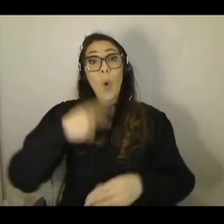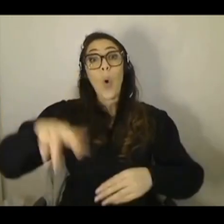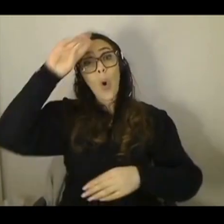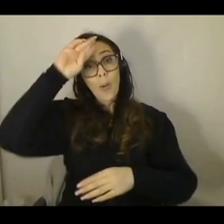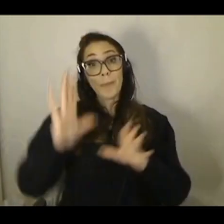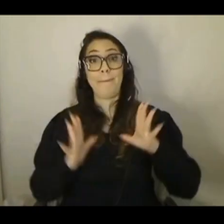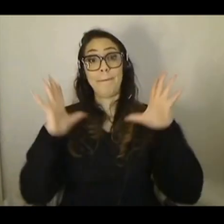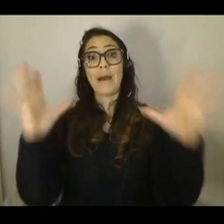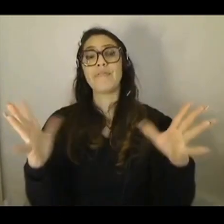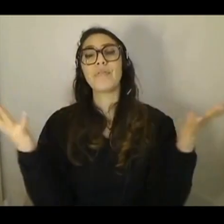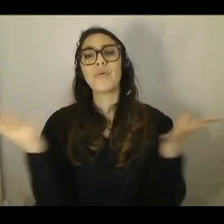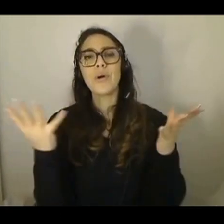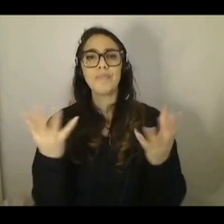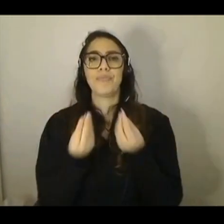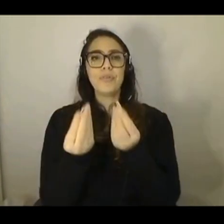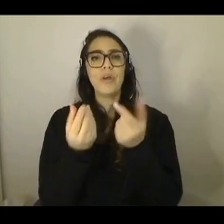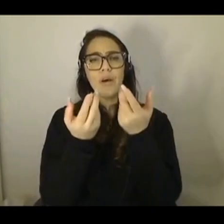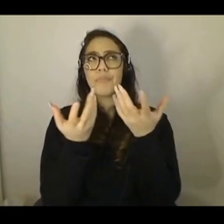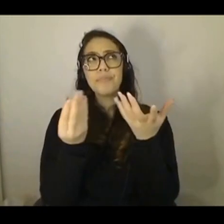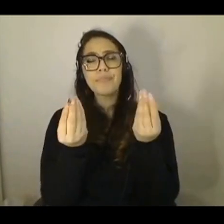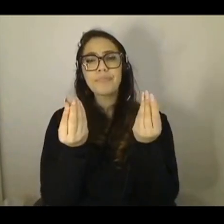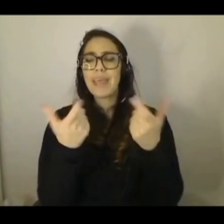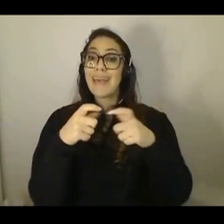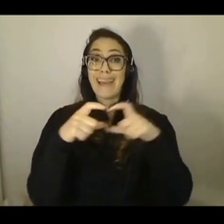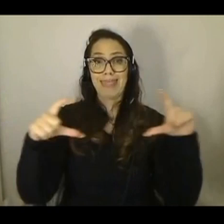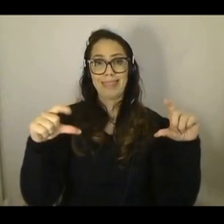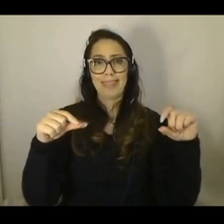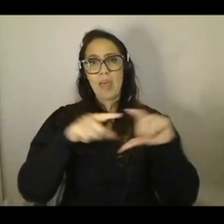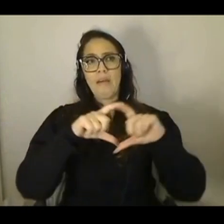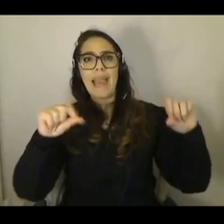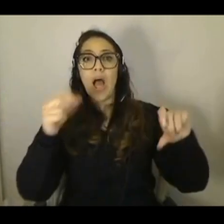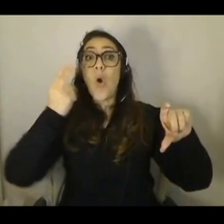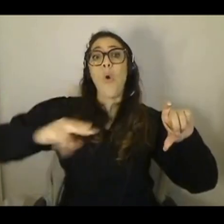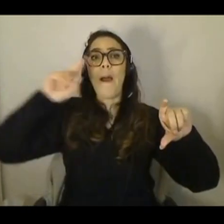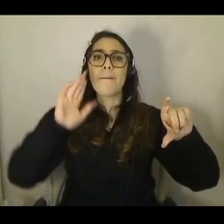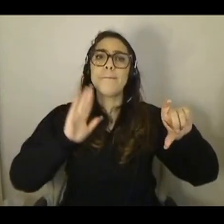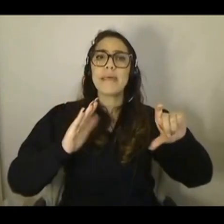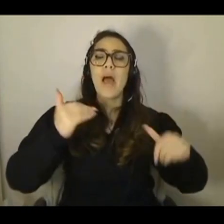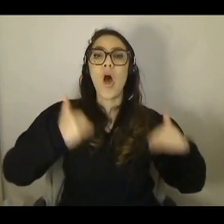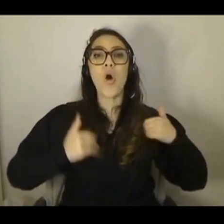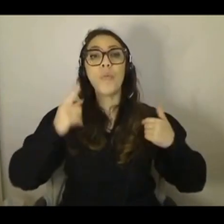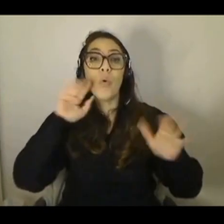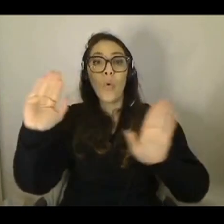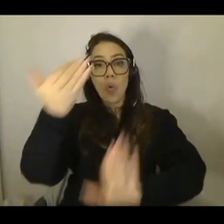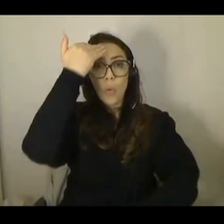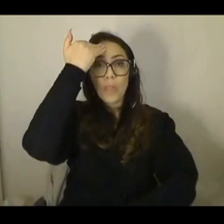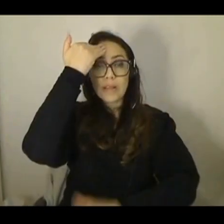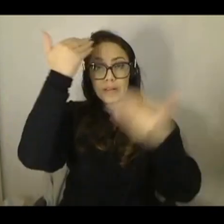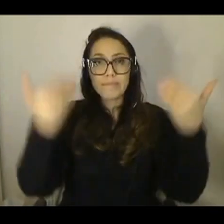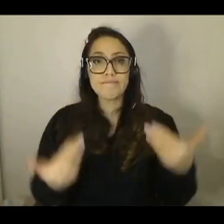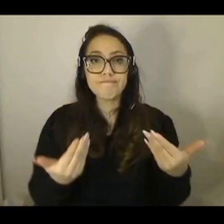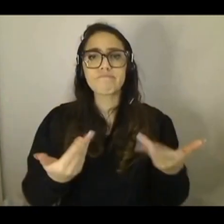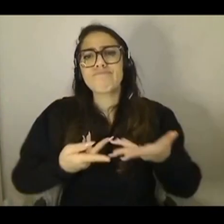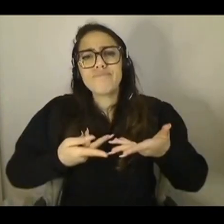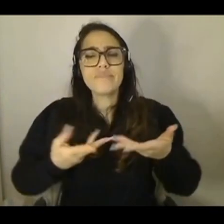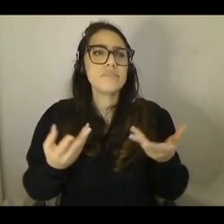est de généraliser une carte de handicap, une carte européenne du handicap pour une reconnaissance plus simple